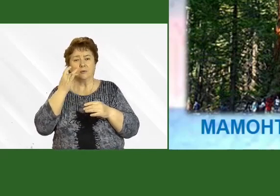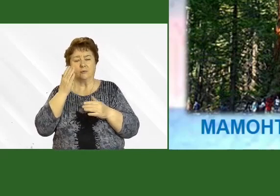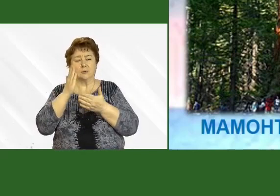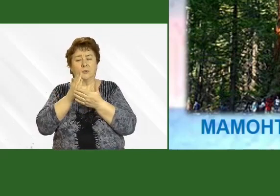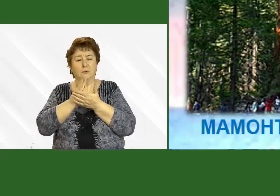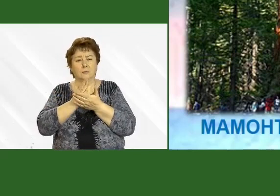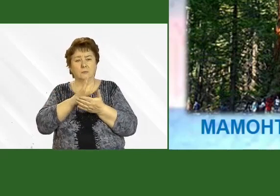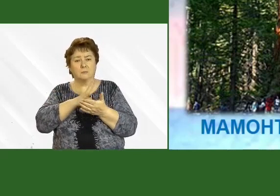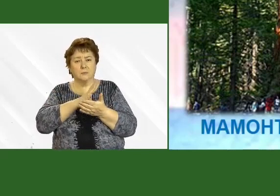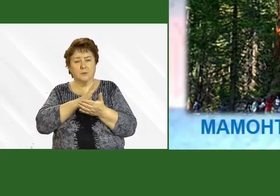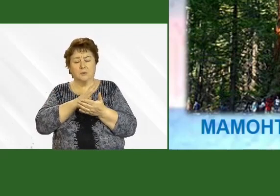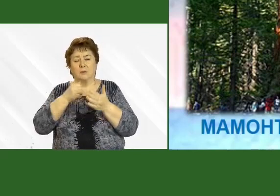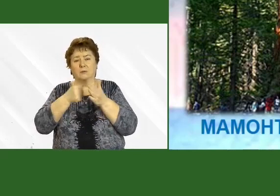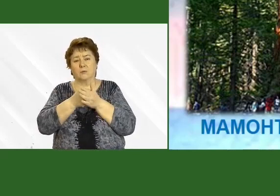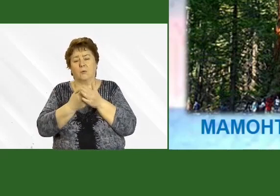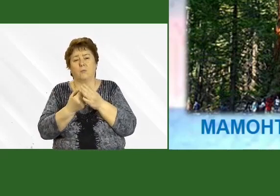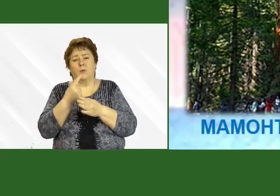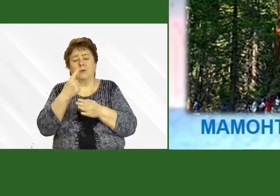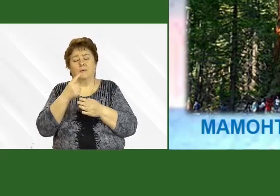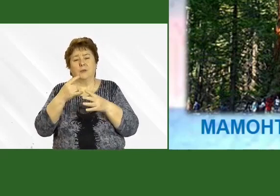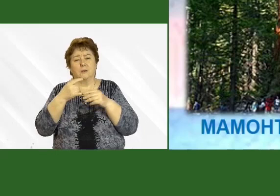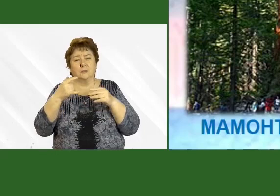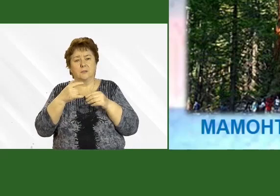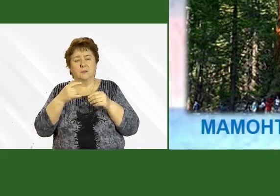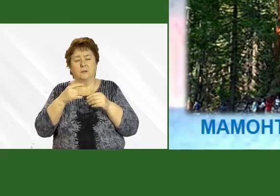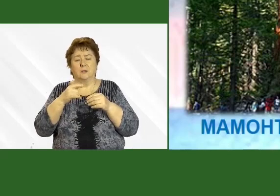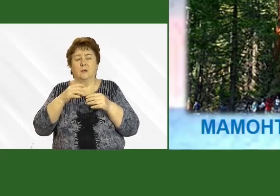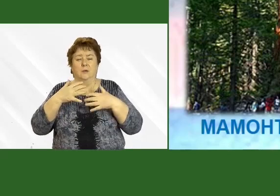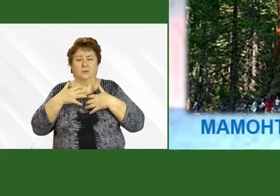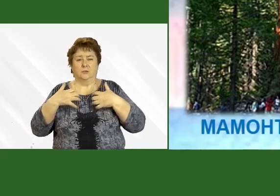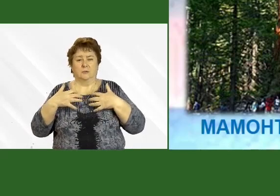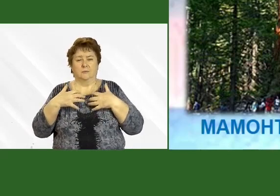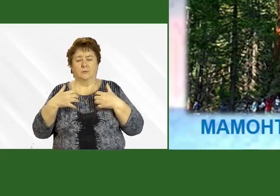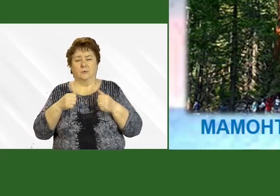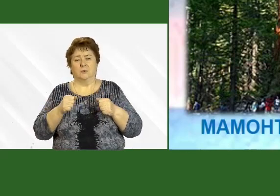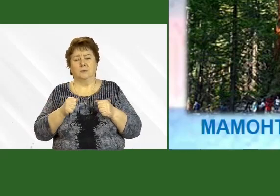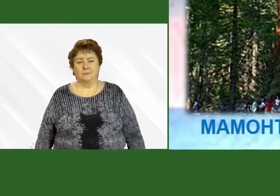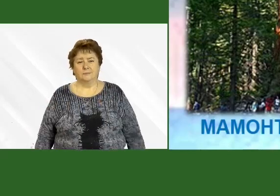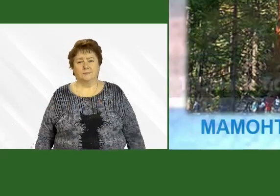существовали еще до появления на земле млекопитающих